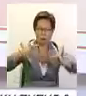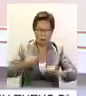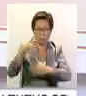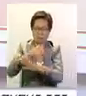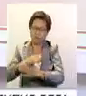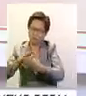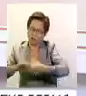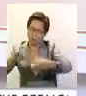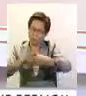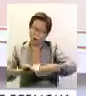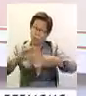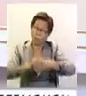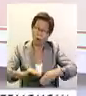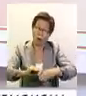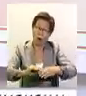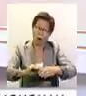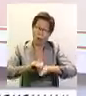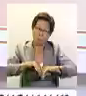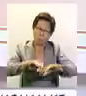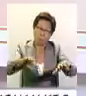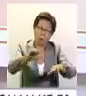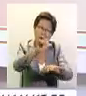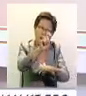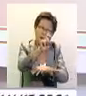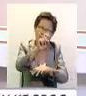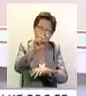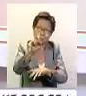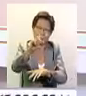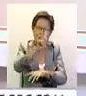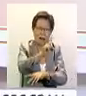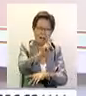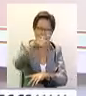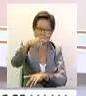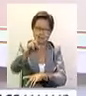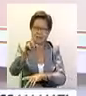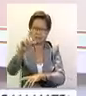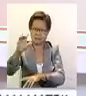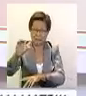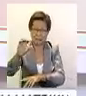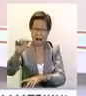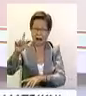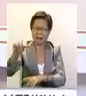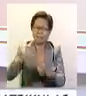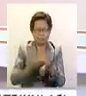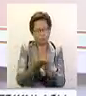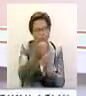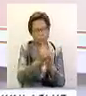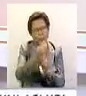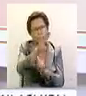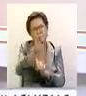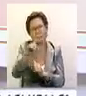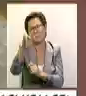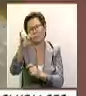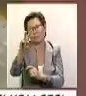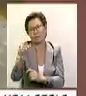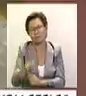kongsikan kisah dakwah ahli ekspedisi untuk kisah selanjutnya. Terus bersama Lembi Diva.